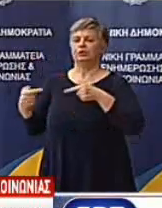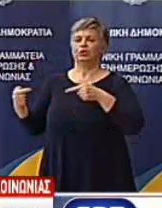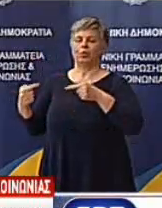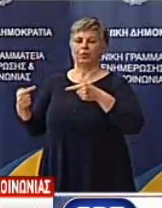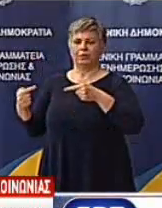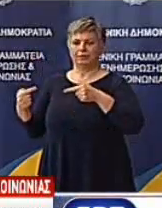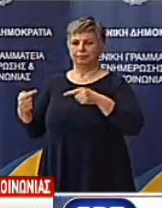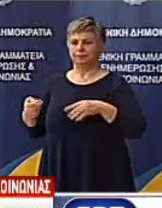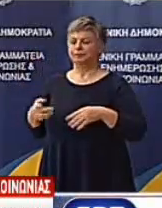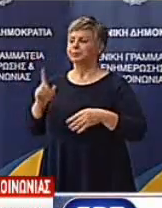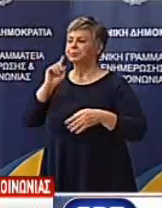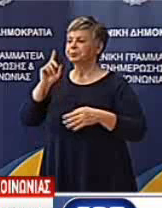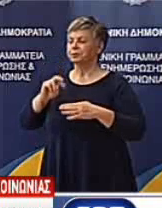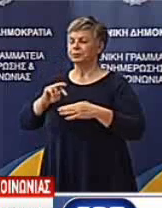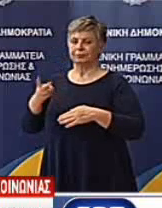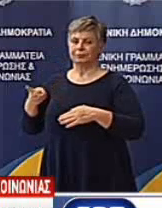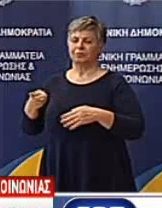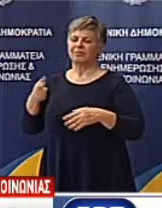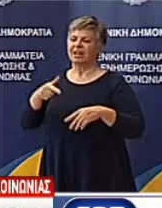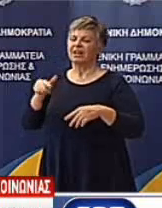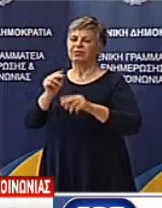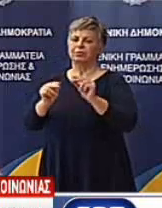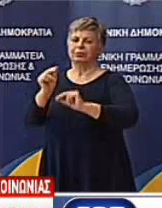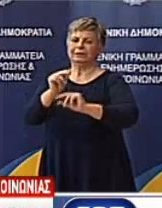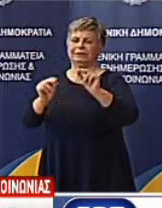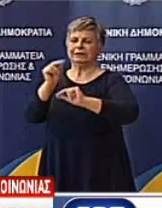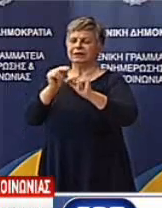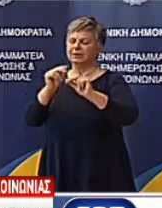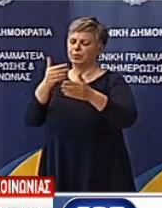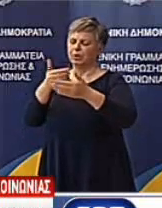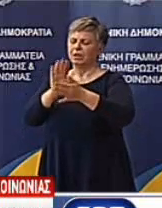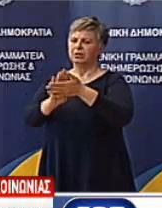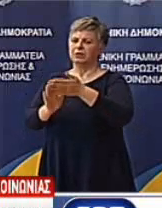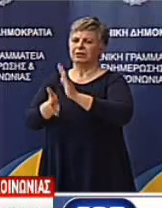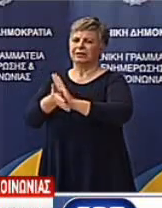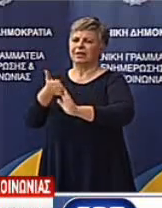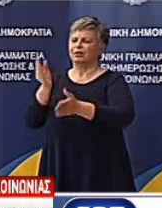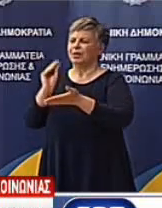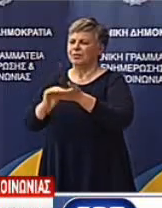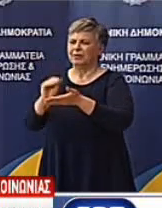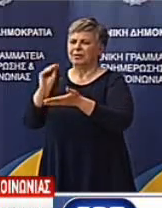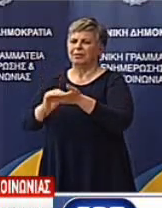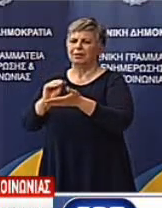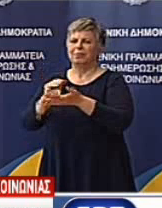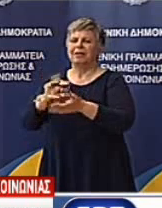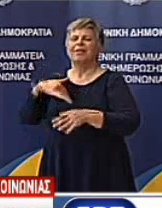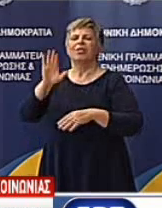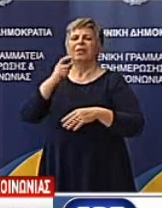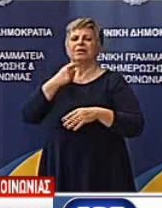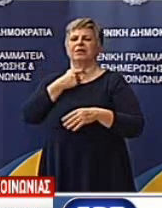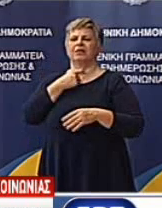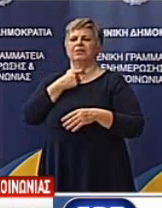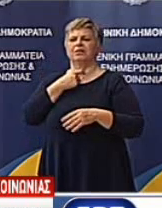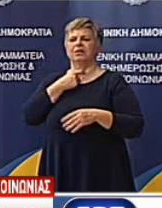της κυβέρνησης, νομίζουμε ότι η συζήτηση αυτή έχει τελειώσει. Έχουν γίνει θέματα και κριτικής στάσης ανθρώπων